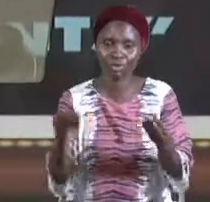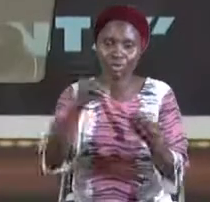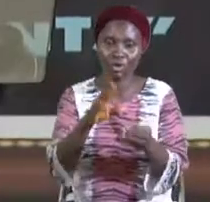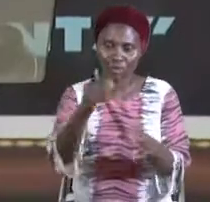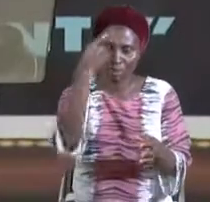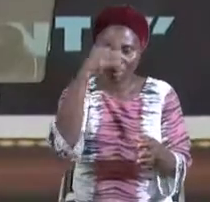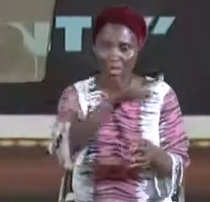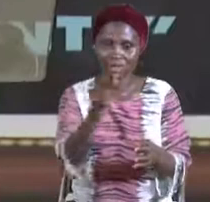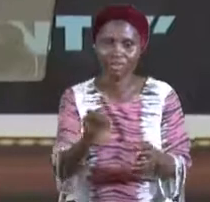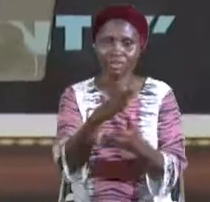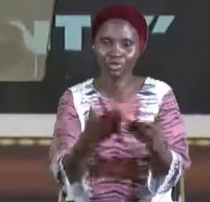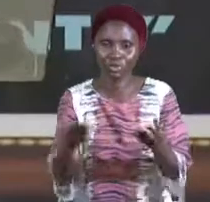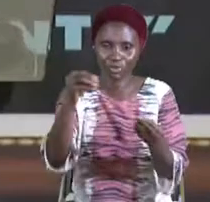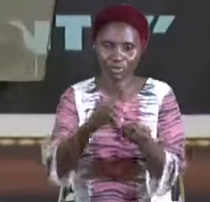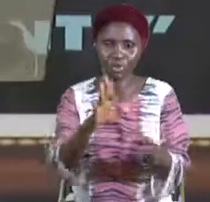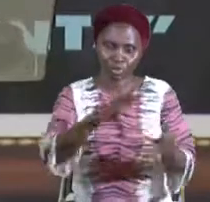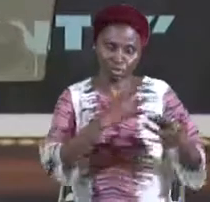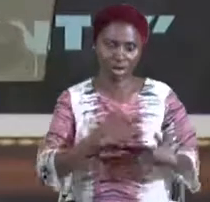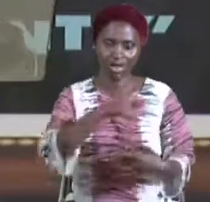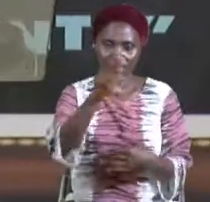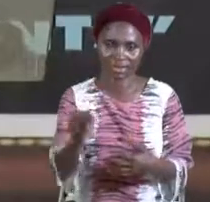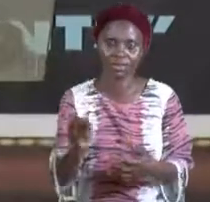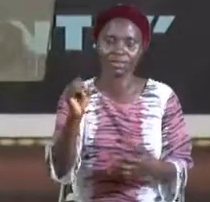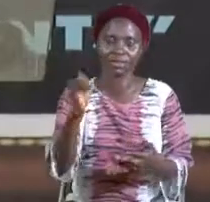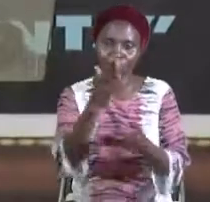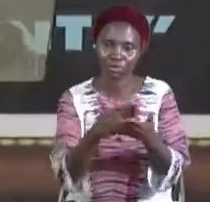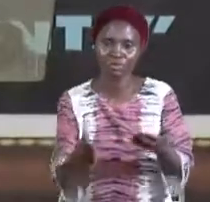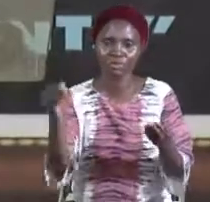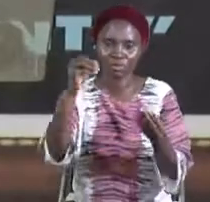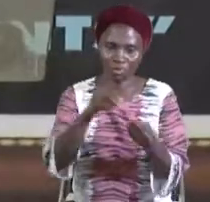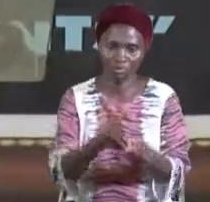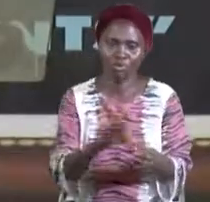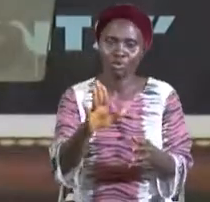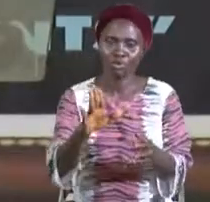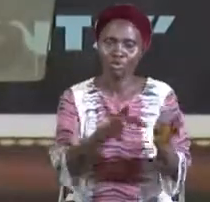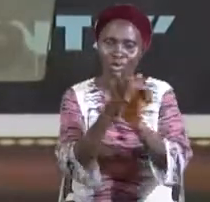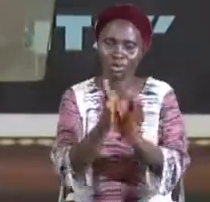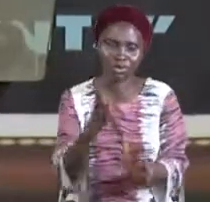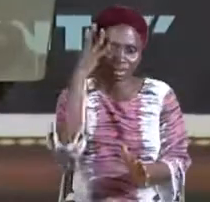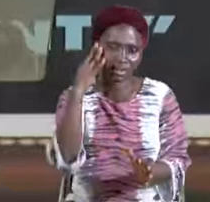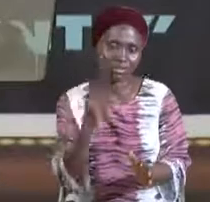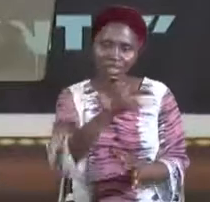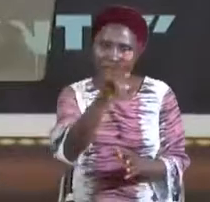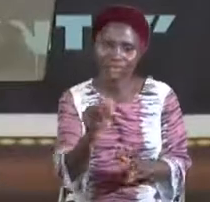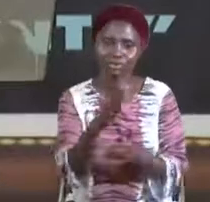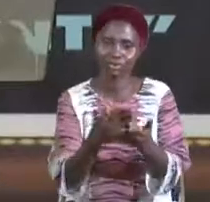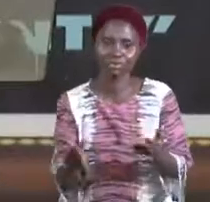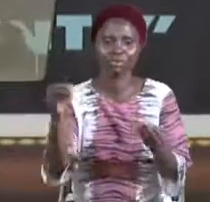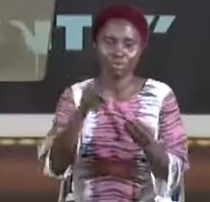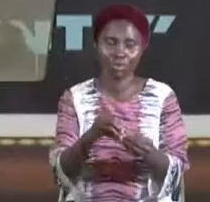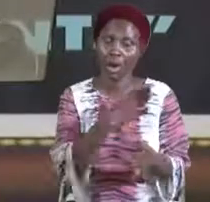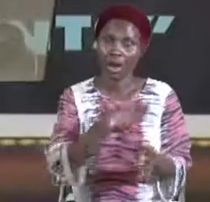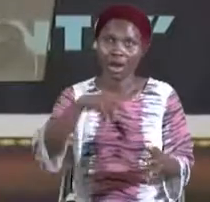esprit a besoin de quelque chose de plus. Ton cœur a besoin de quelque chose de plus. Tes expériences chrétiennes ont besoin de quelque chose de plus. Et